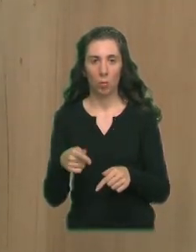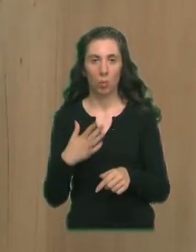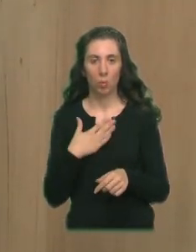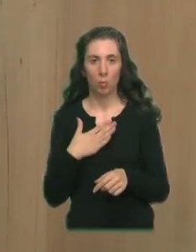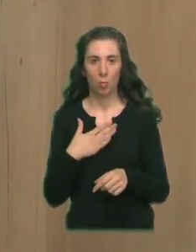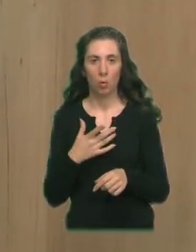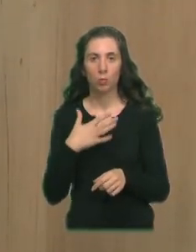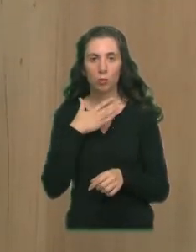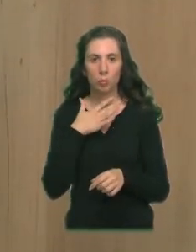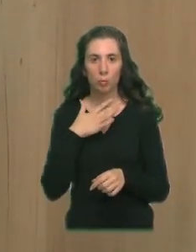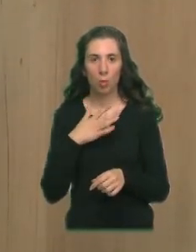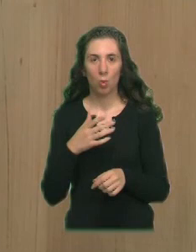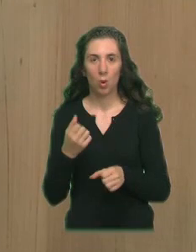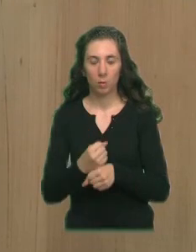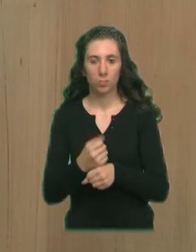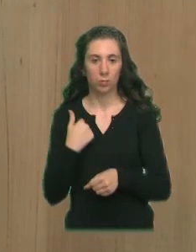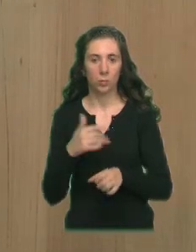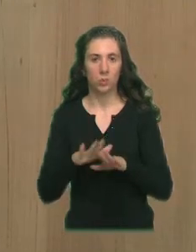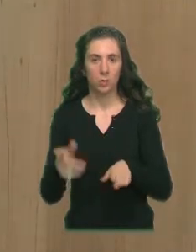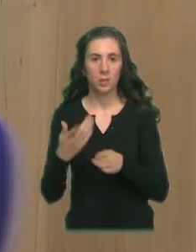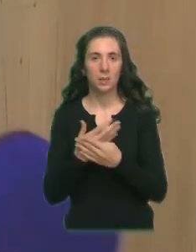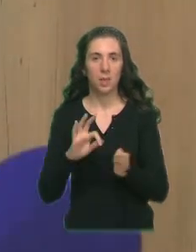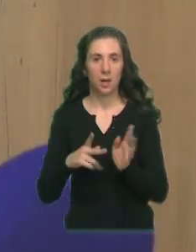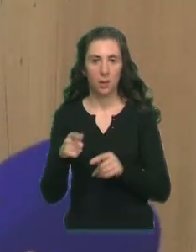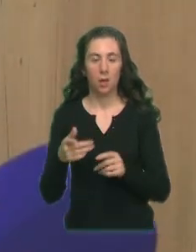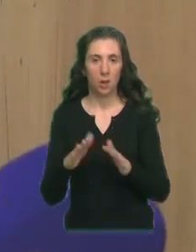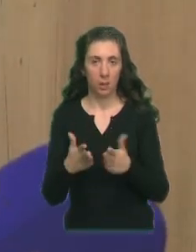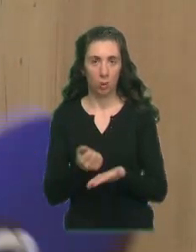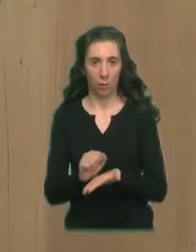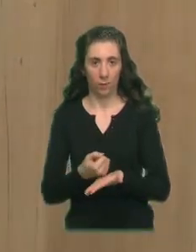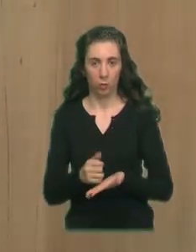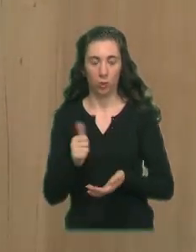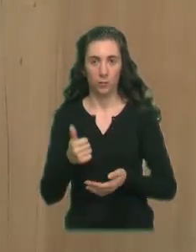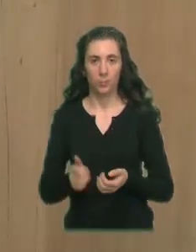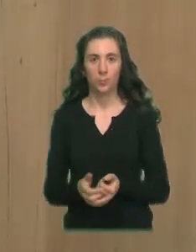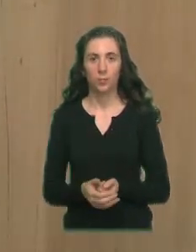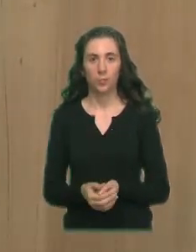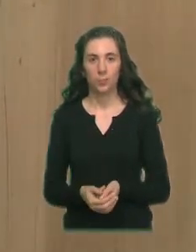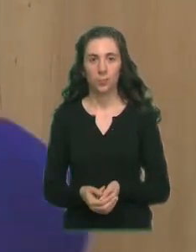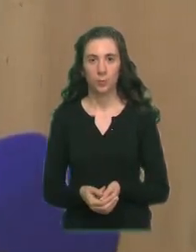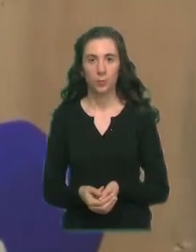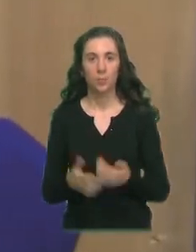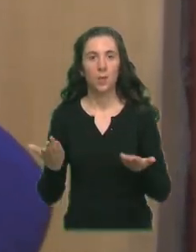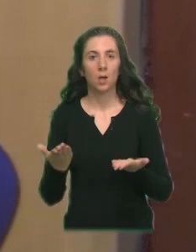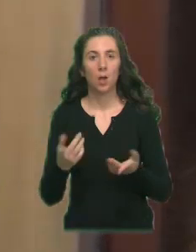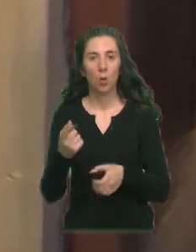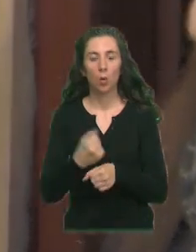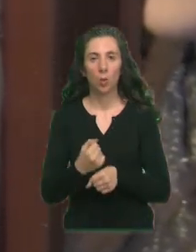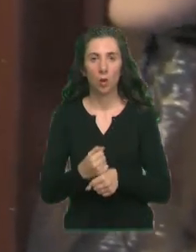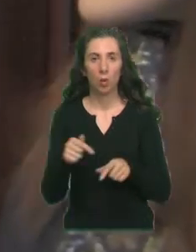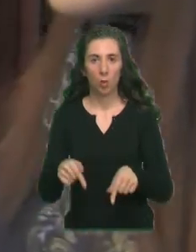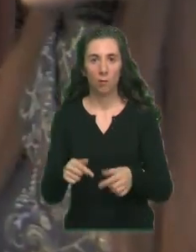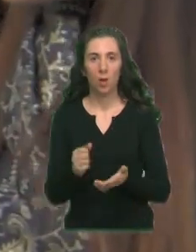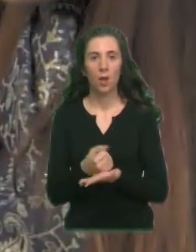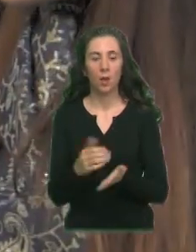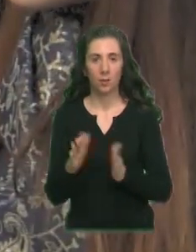biti moj školovani, izučeni zanat. Vi ste knjigoveža, jel' tako? Da. Pa evo, kako vam je raditi ovdje